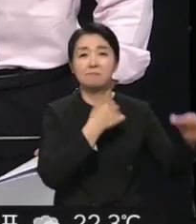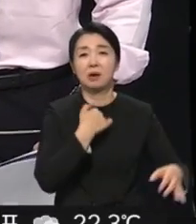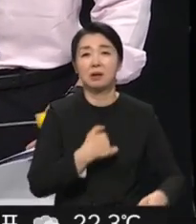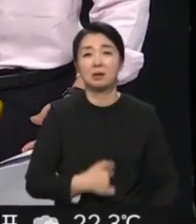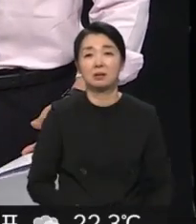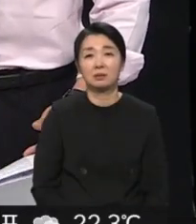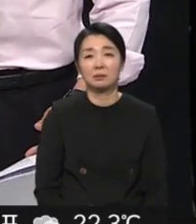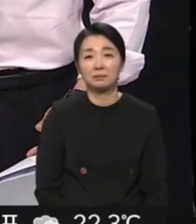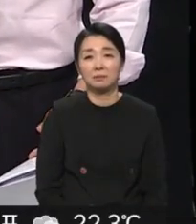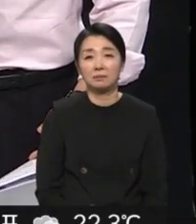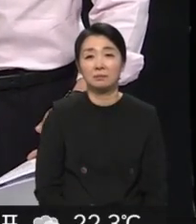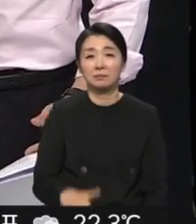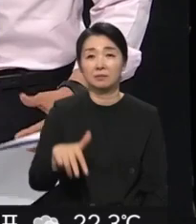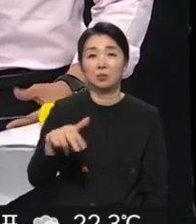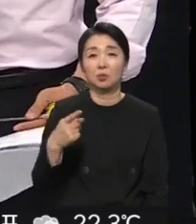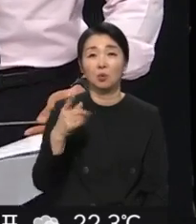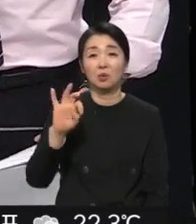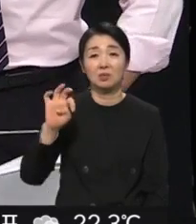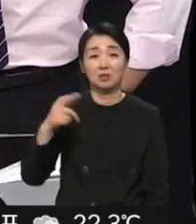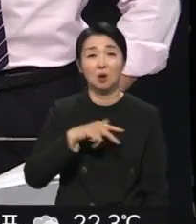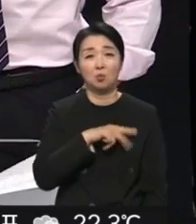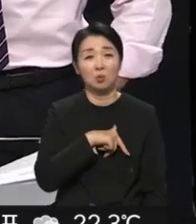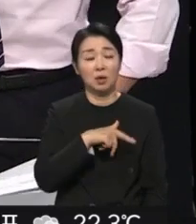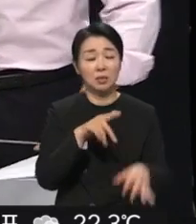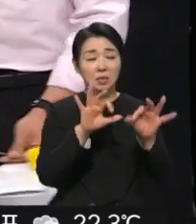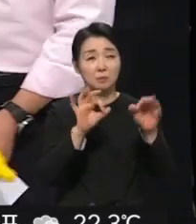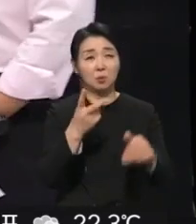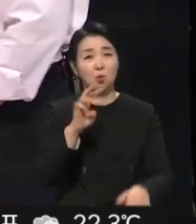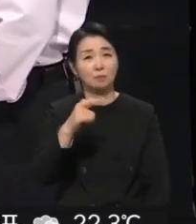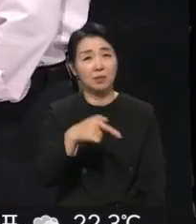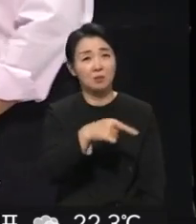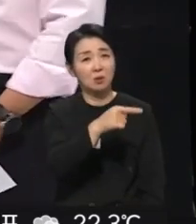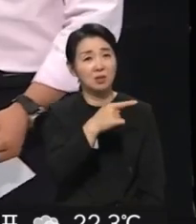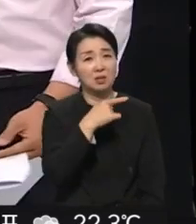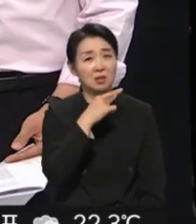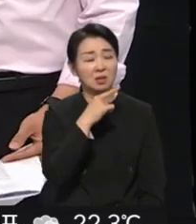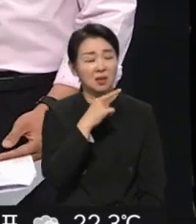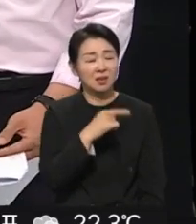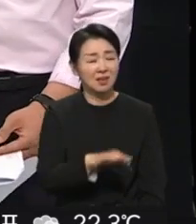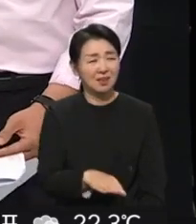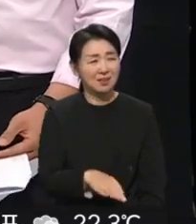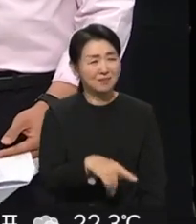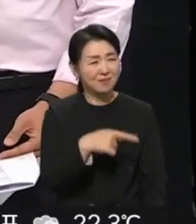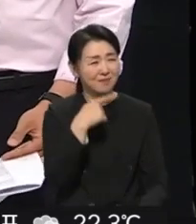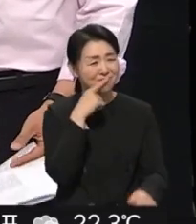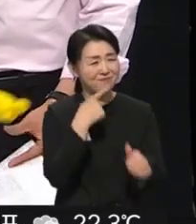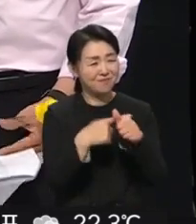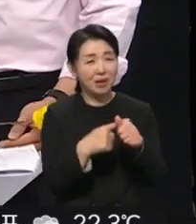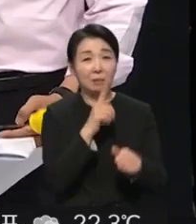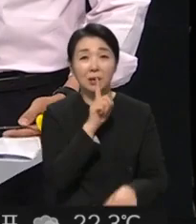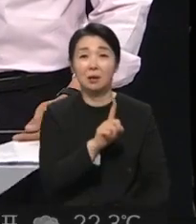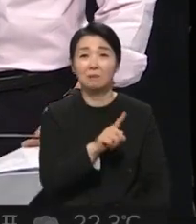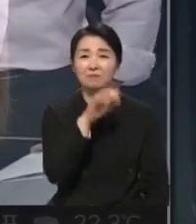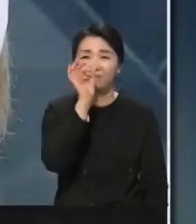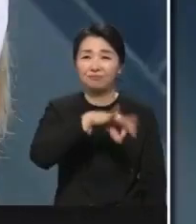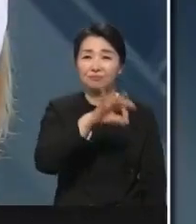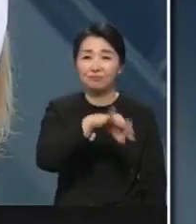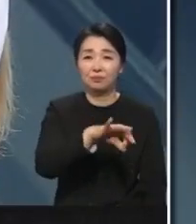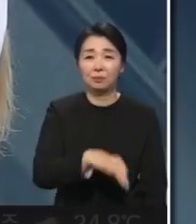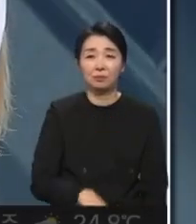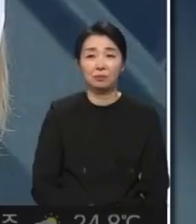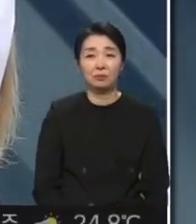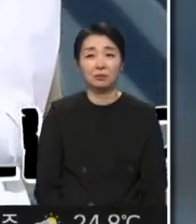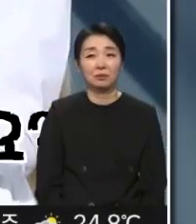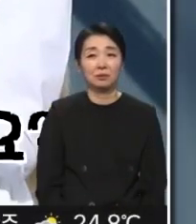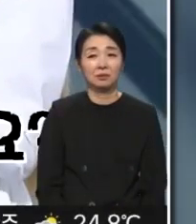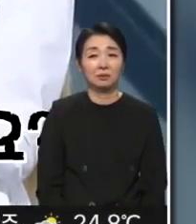전해졌습니다. 특히 조홍천 의원은 김용민 의원이 입으로 X를 쐈다고 평가 절하했는데요. 저는